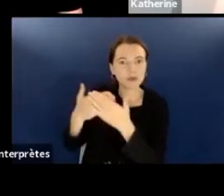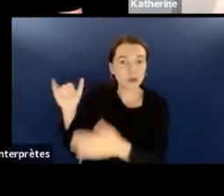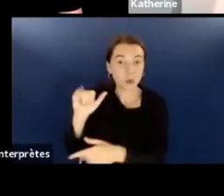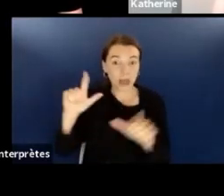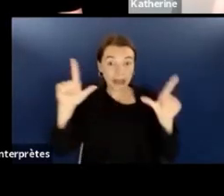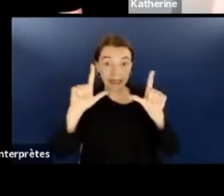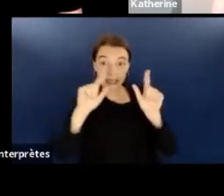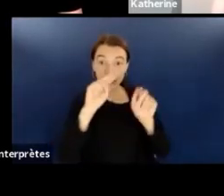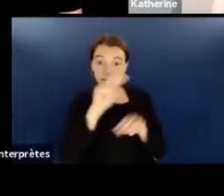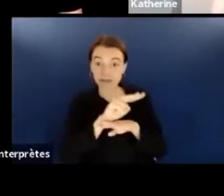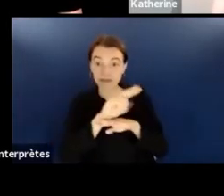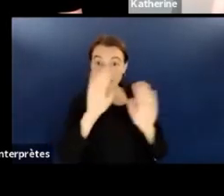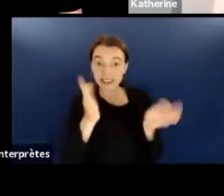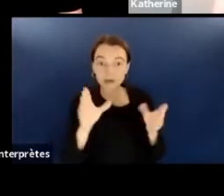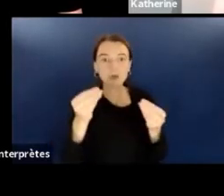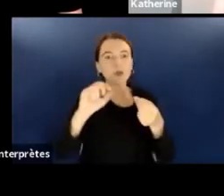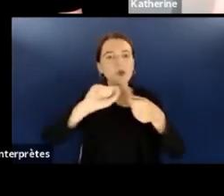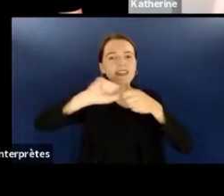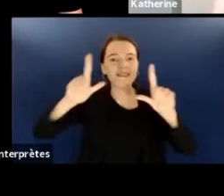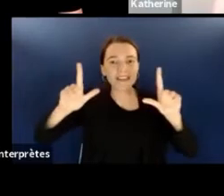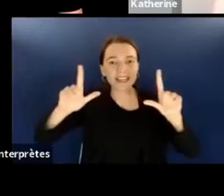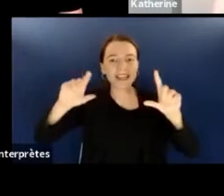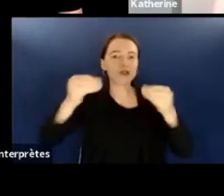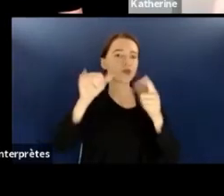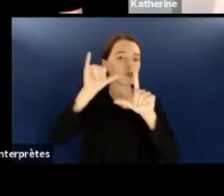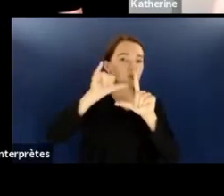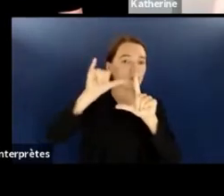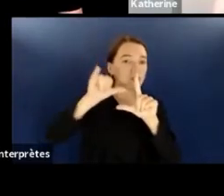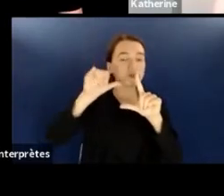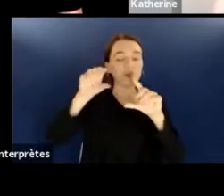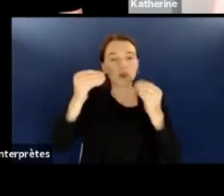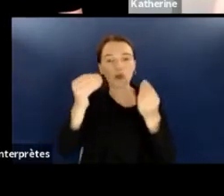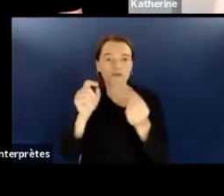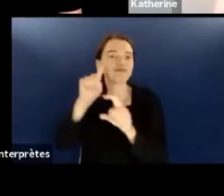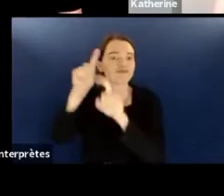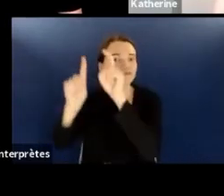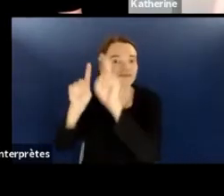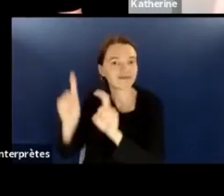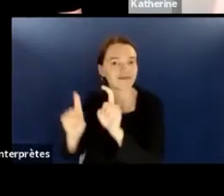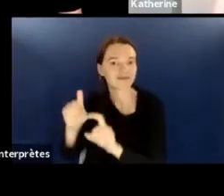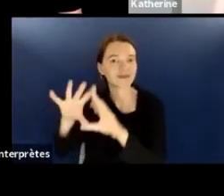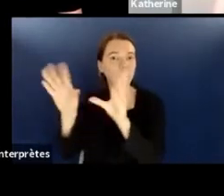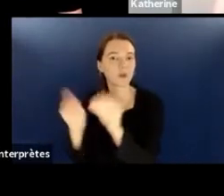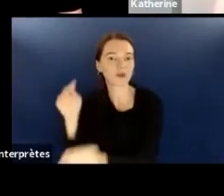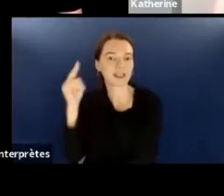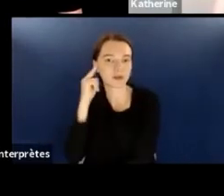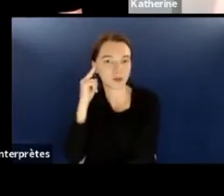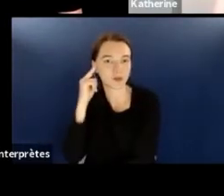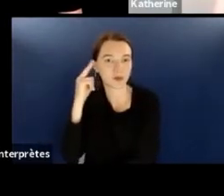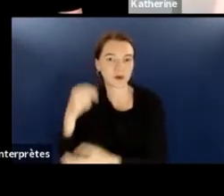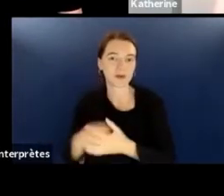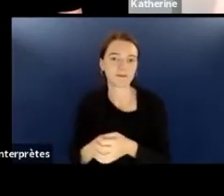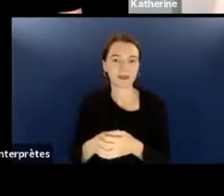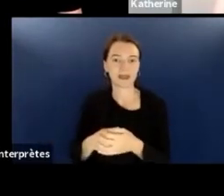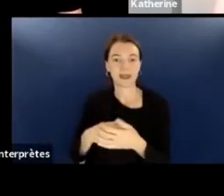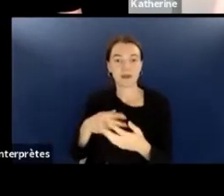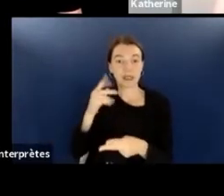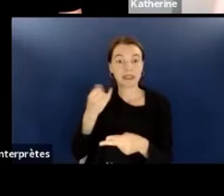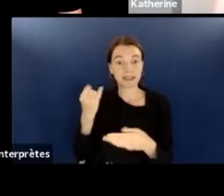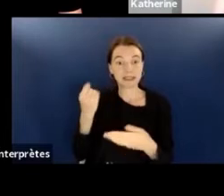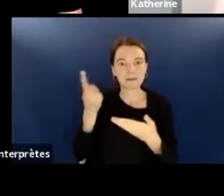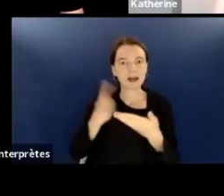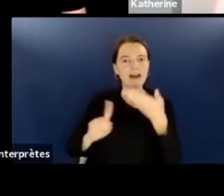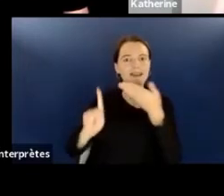uniquement? Est-ce qu'ils regardaient Netflix? Est-ce qu'ils regardaient YouTube? Ouais, est-ce qu'ils consomment Et, Netflix, YouTube? Qu'est-ce qu'ils et quelque consomment? part, si on leur présentait un avatar, eh ben, un peu comment est-ce qu'ils